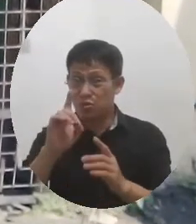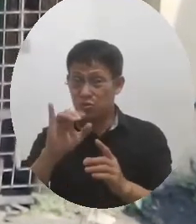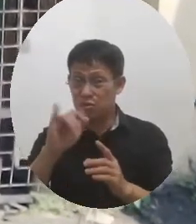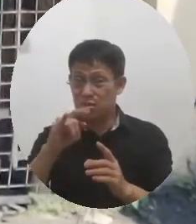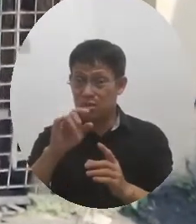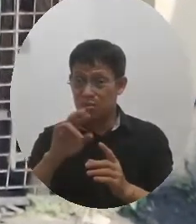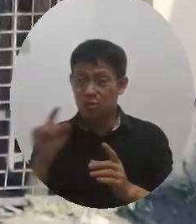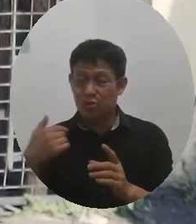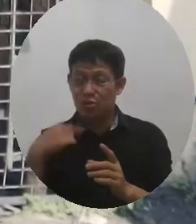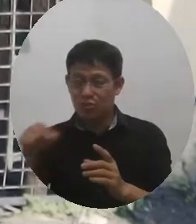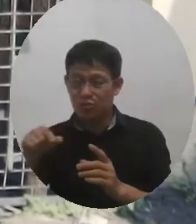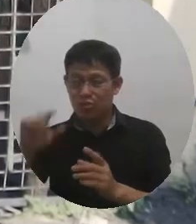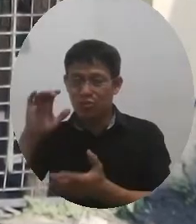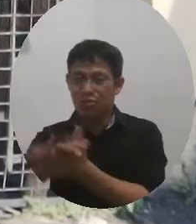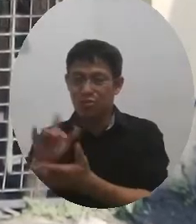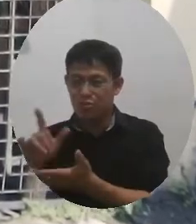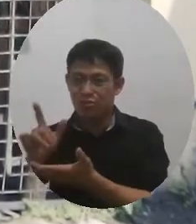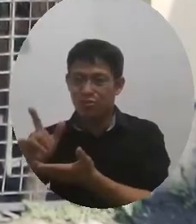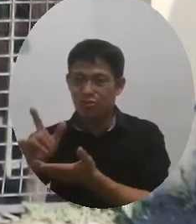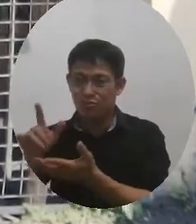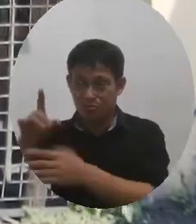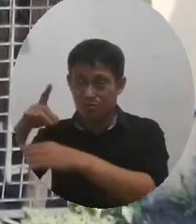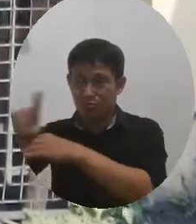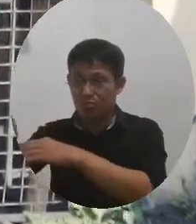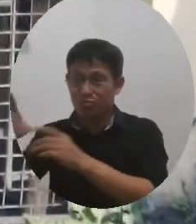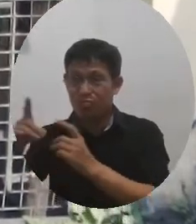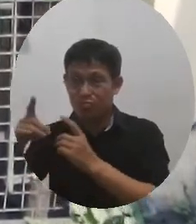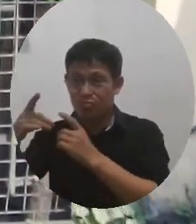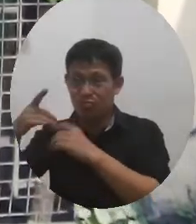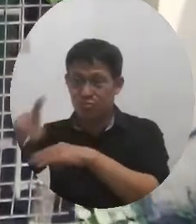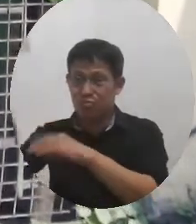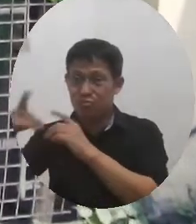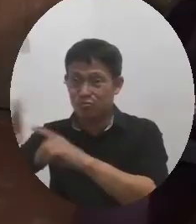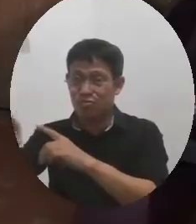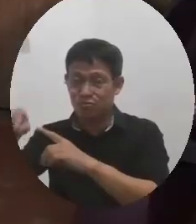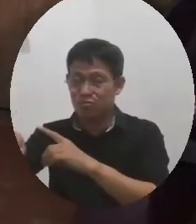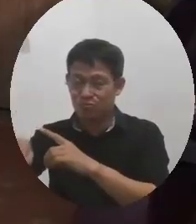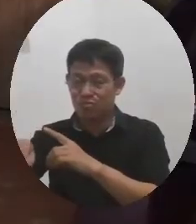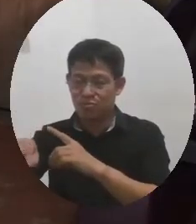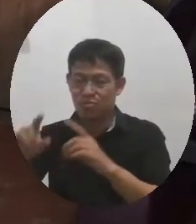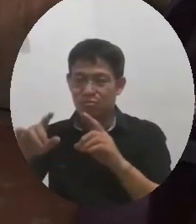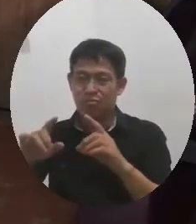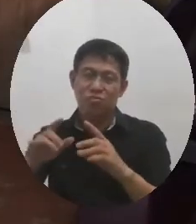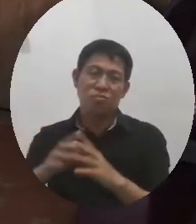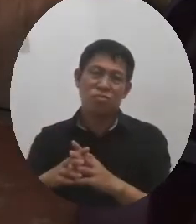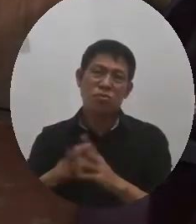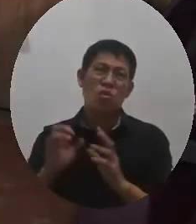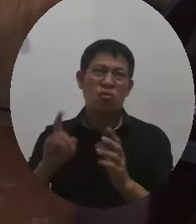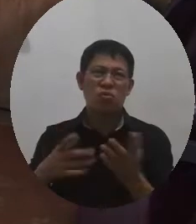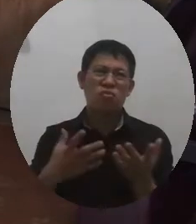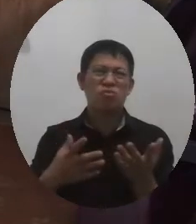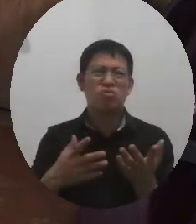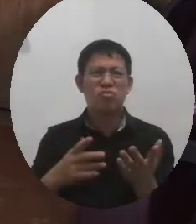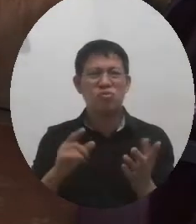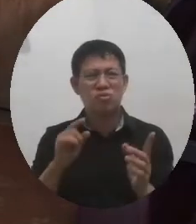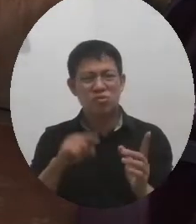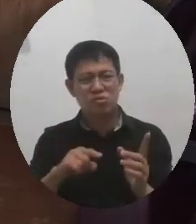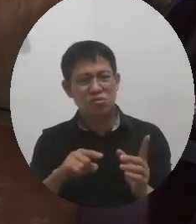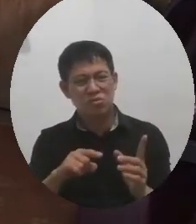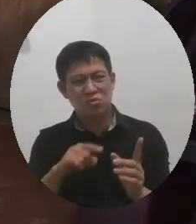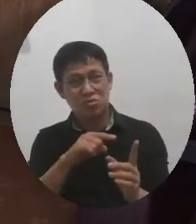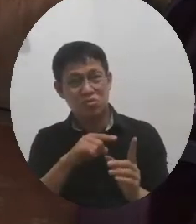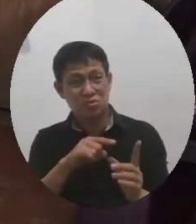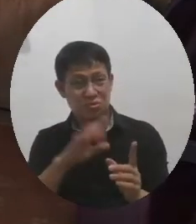Nasasama itong pusa. Ang kadalasan na lang po ginagawa namin para, parang tinuturing na lang namin siya na